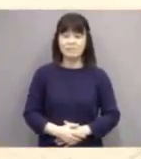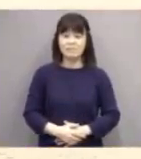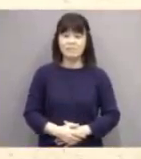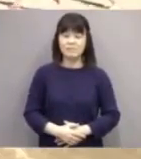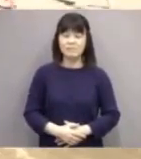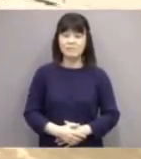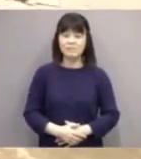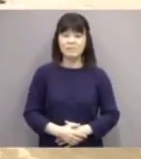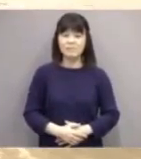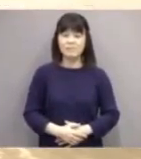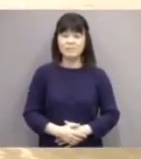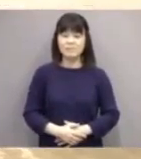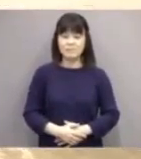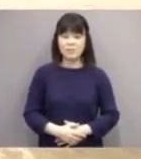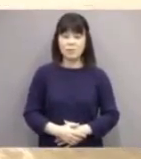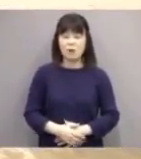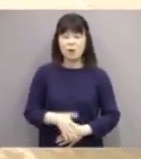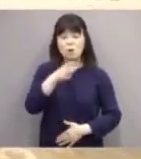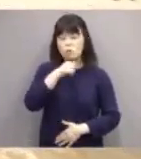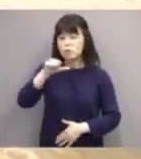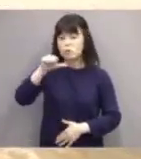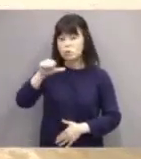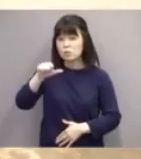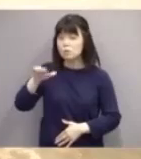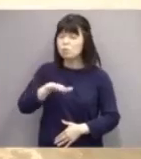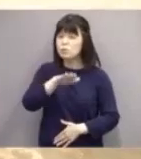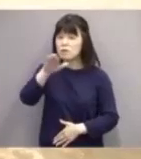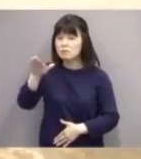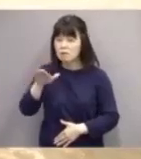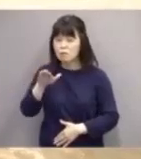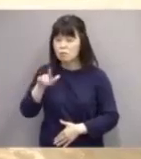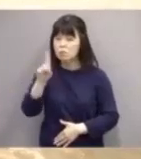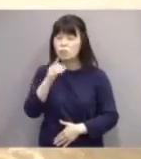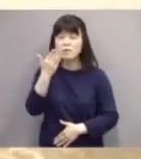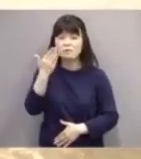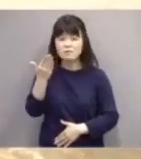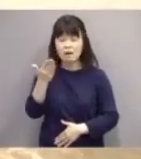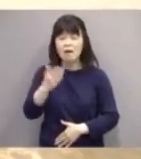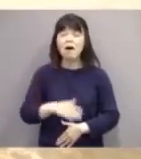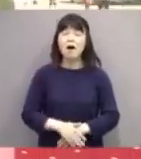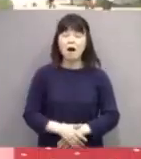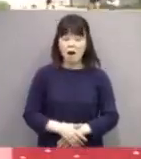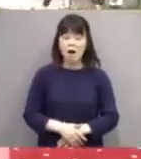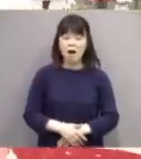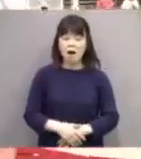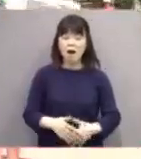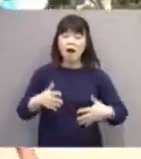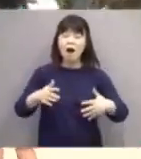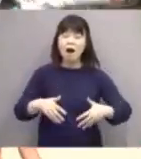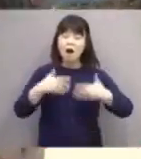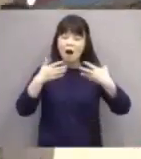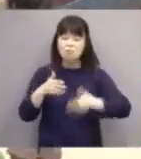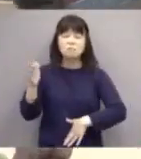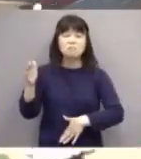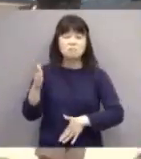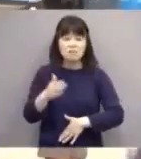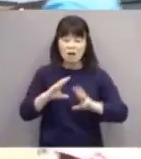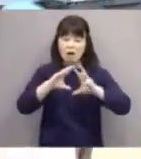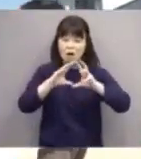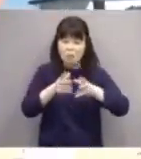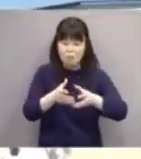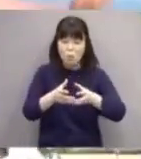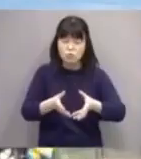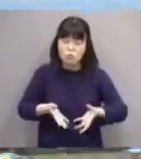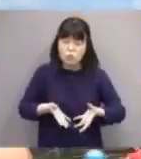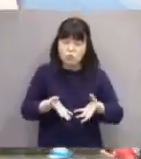。 年長さんの方はどうでしょう。 年長は一学期からずっと転がす遊びをやっていて、